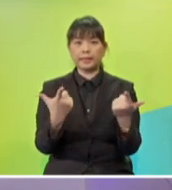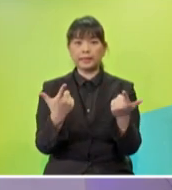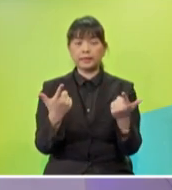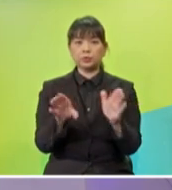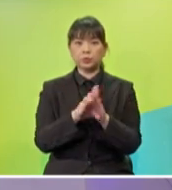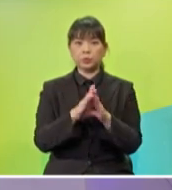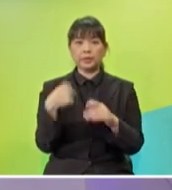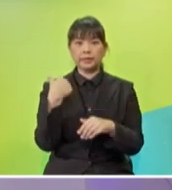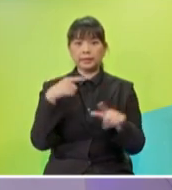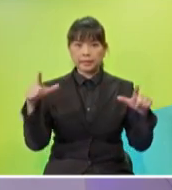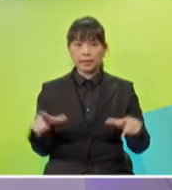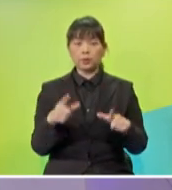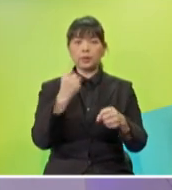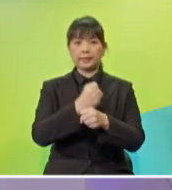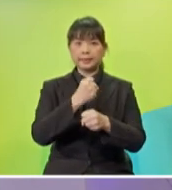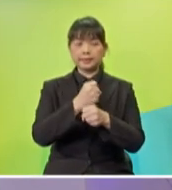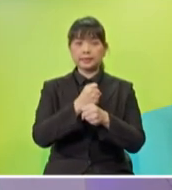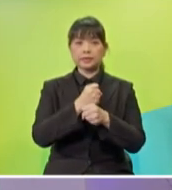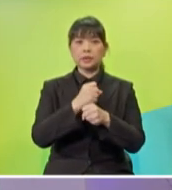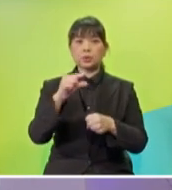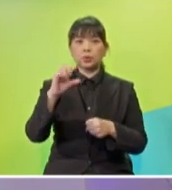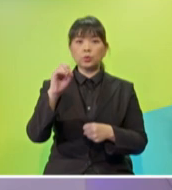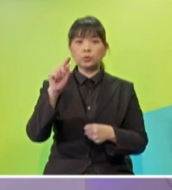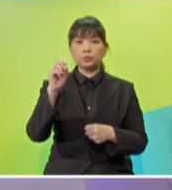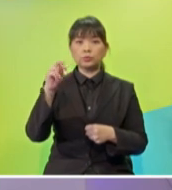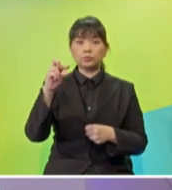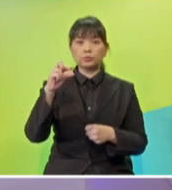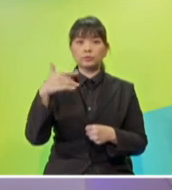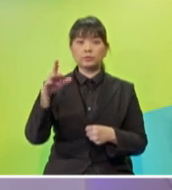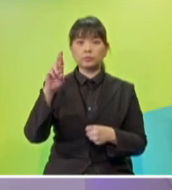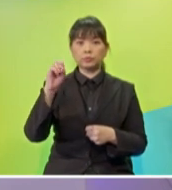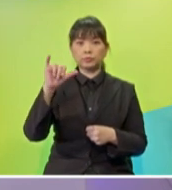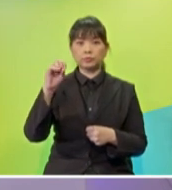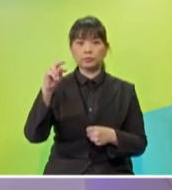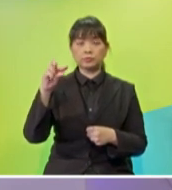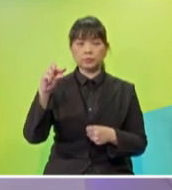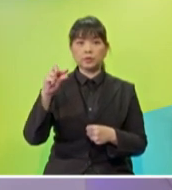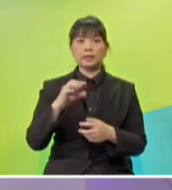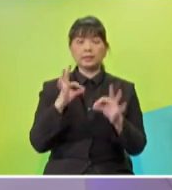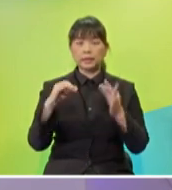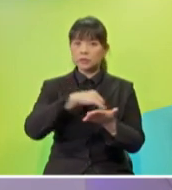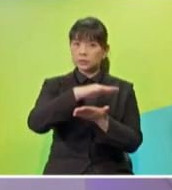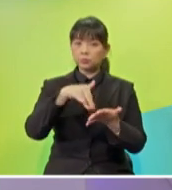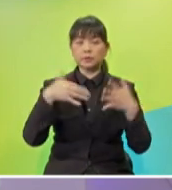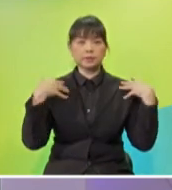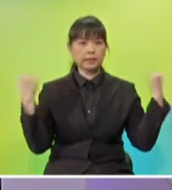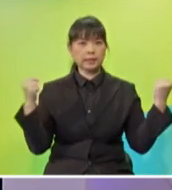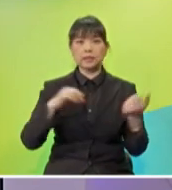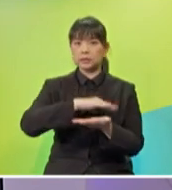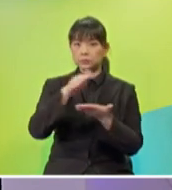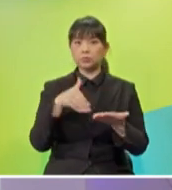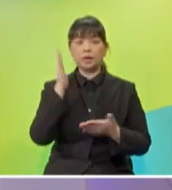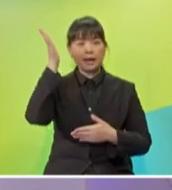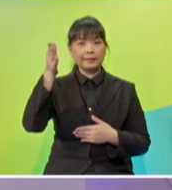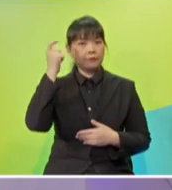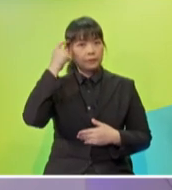gotong royong di satu taman jika semua rakyat sehat maka semua rakyat mempunyai pikiran yang positif akan keluar